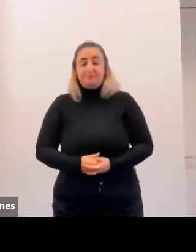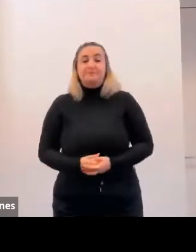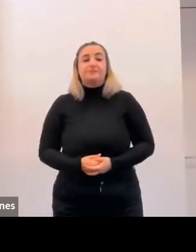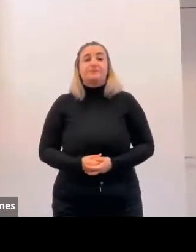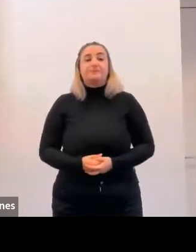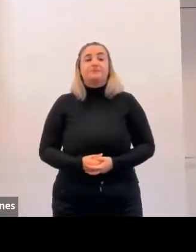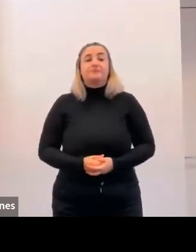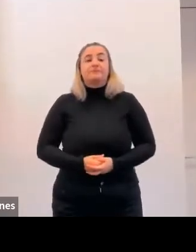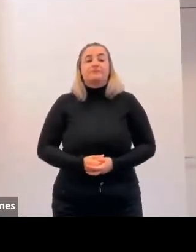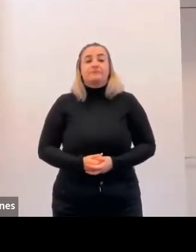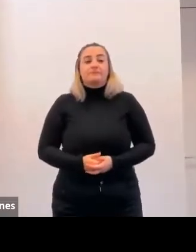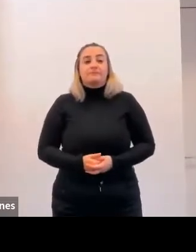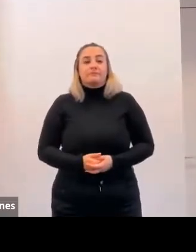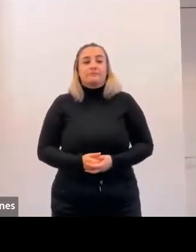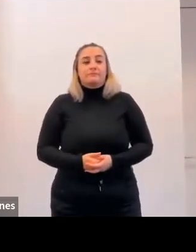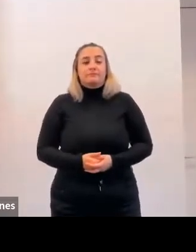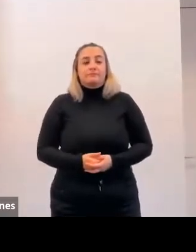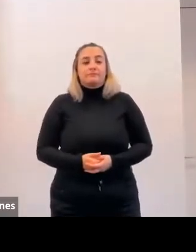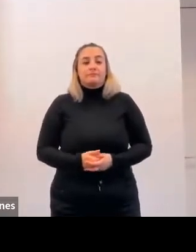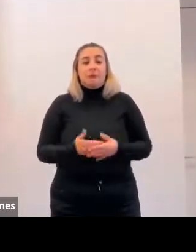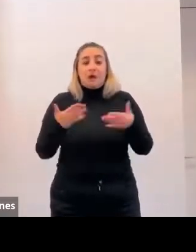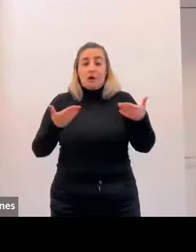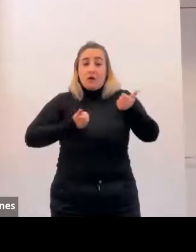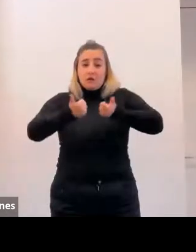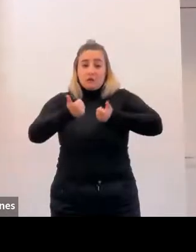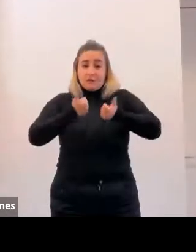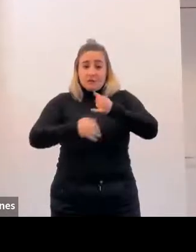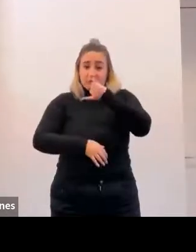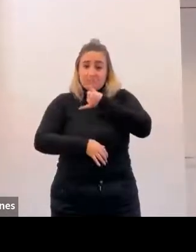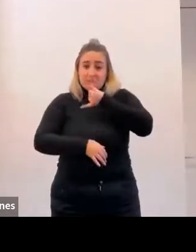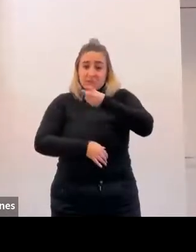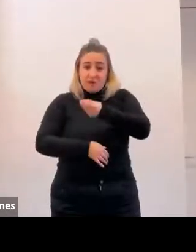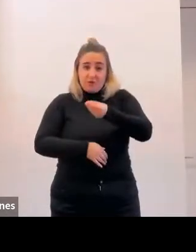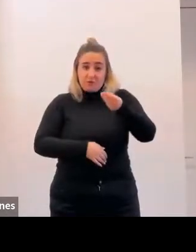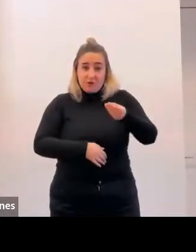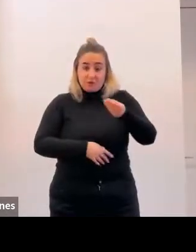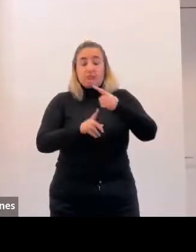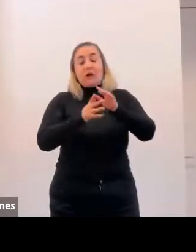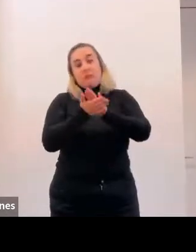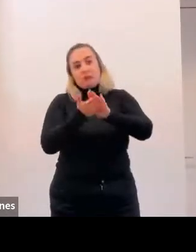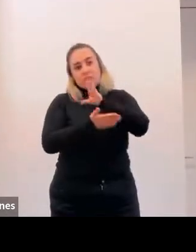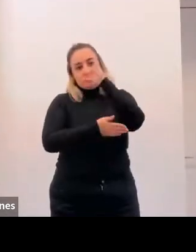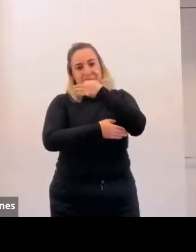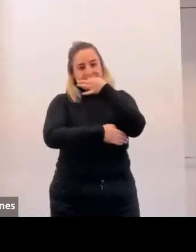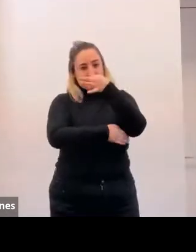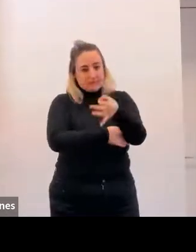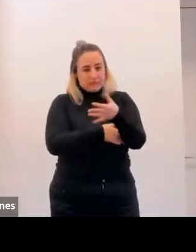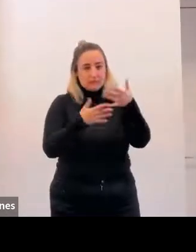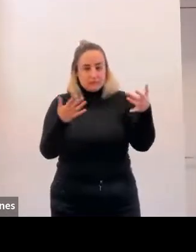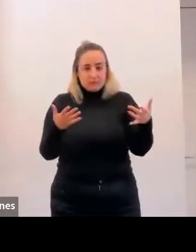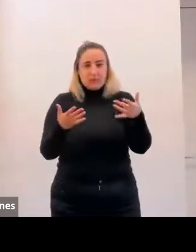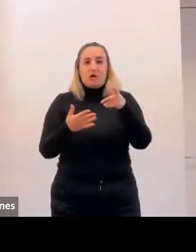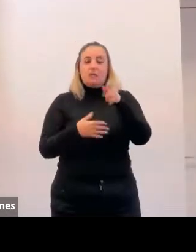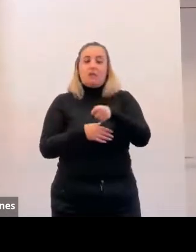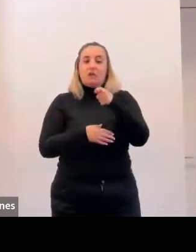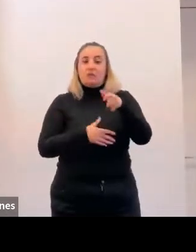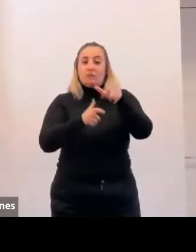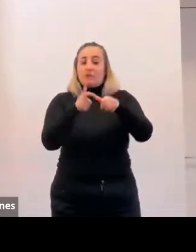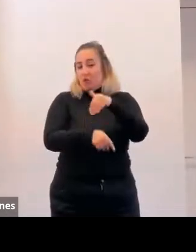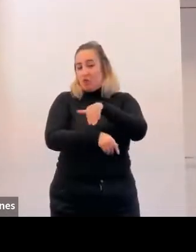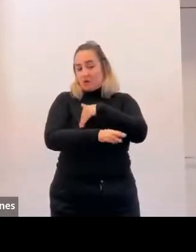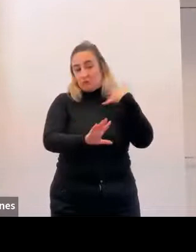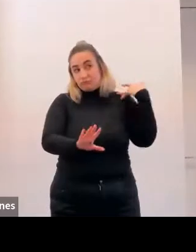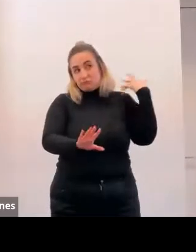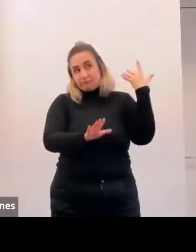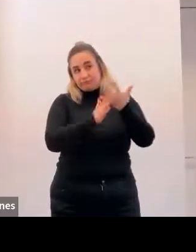encore, et le service de petite enfance et ses agents ont pour cela une longue expérience, de